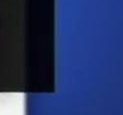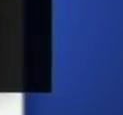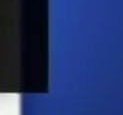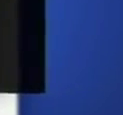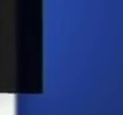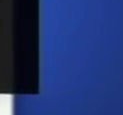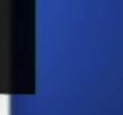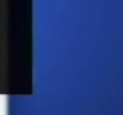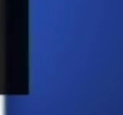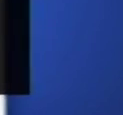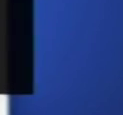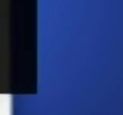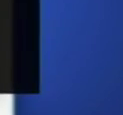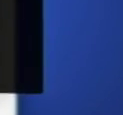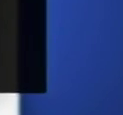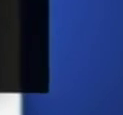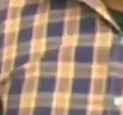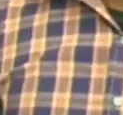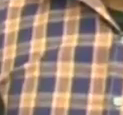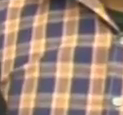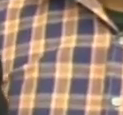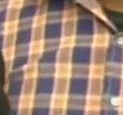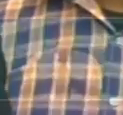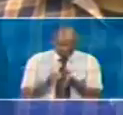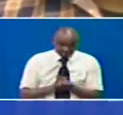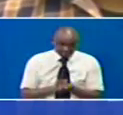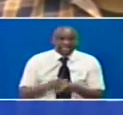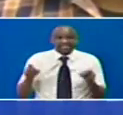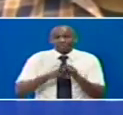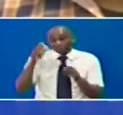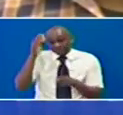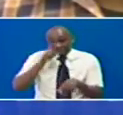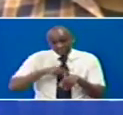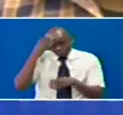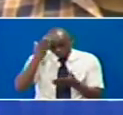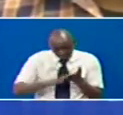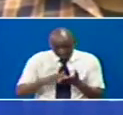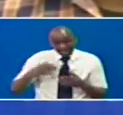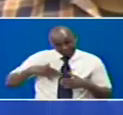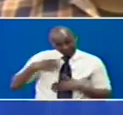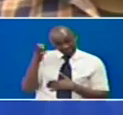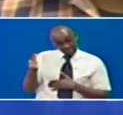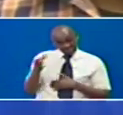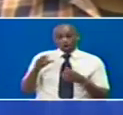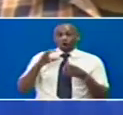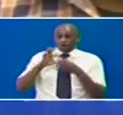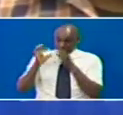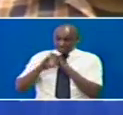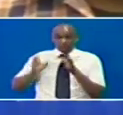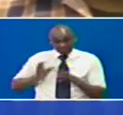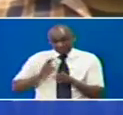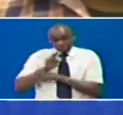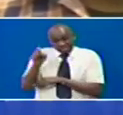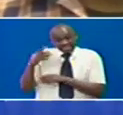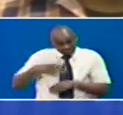viongozi hao vikakwa hilo kufanyika. And at the same time, we know that there are people who the Olympic Committee was using in